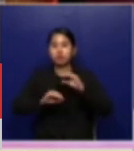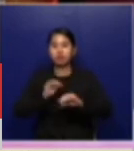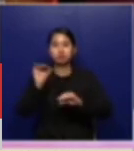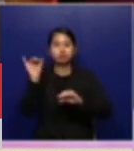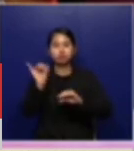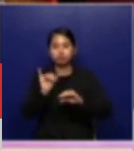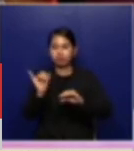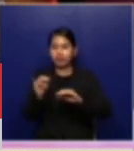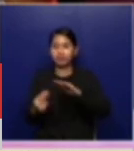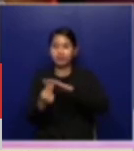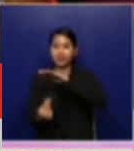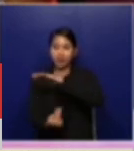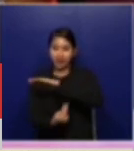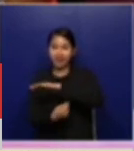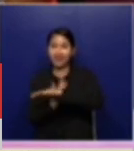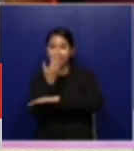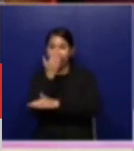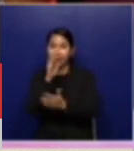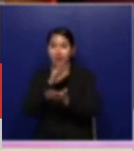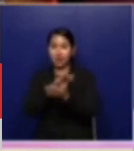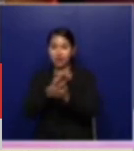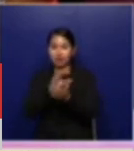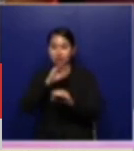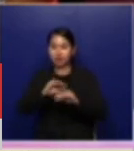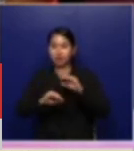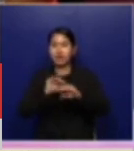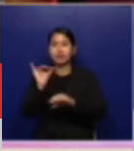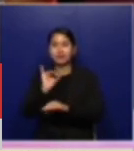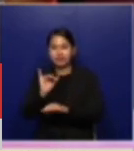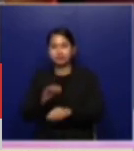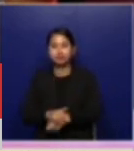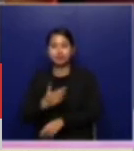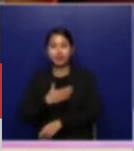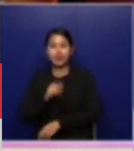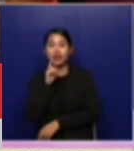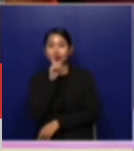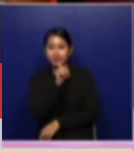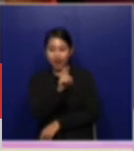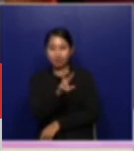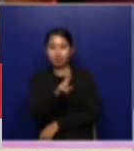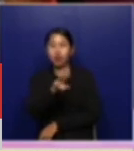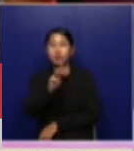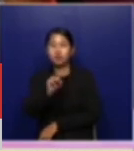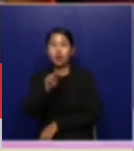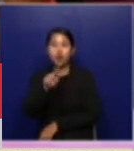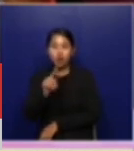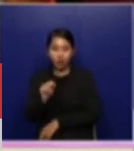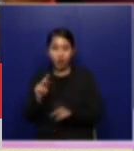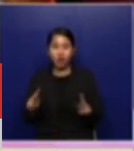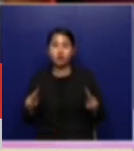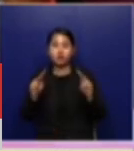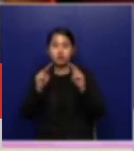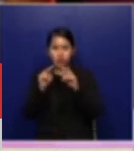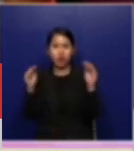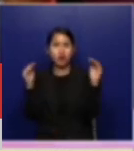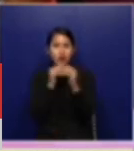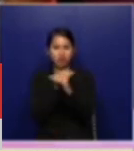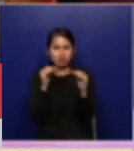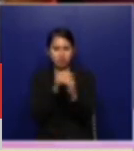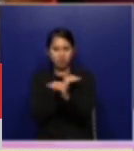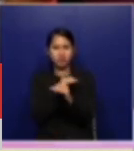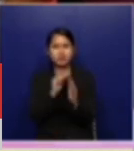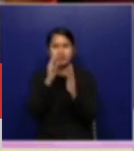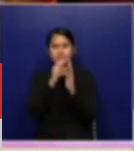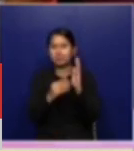ลอยหน้าโรงเรียนแต่อย่างใดดิฉันขอถามท่านรัฐมนตรีว่ากระทรวงคมนาคมมีม